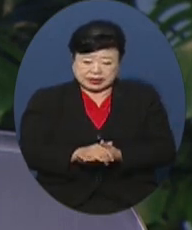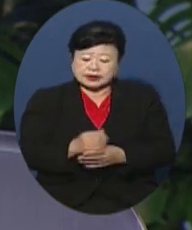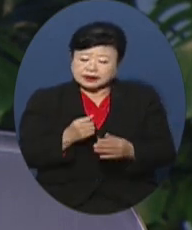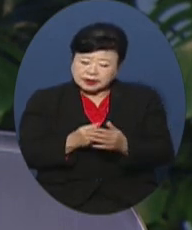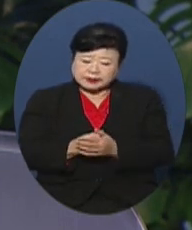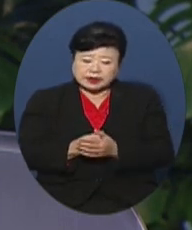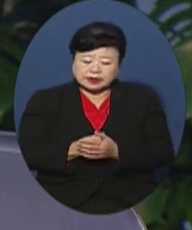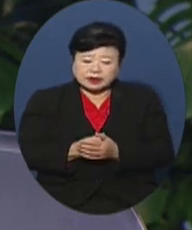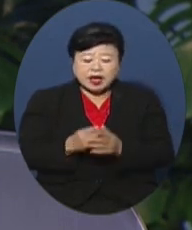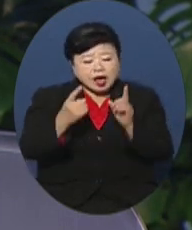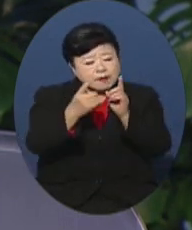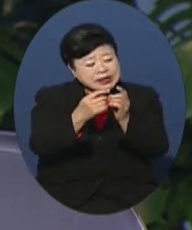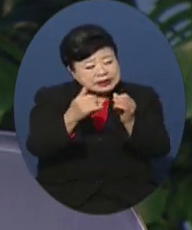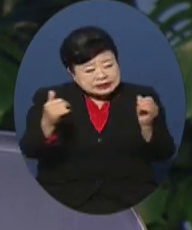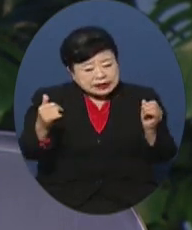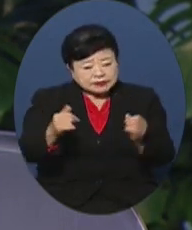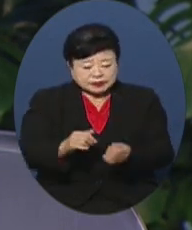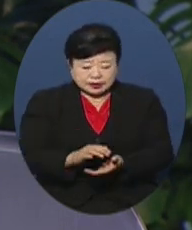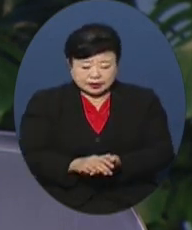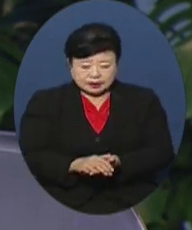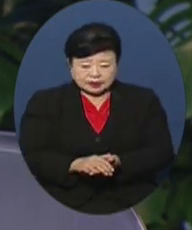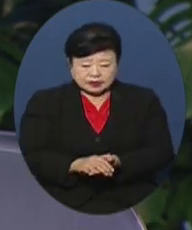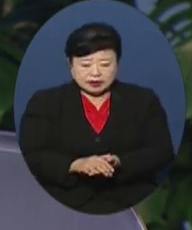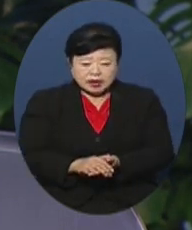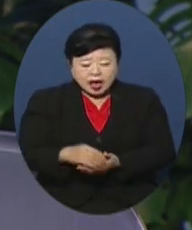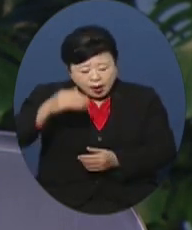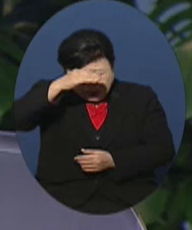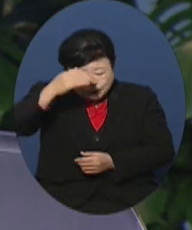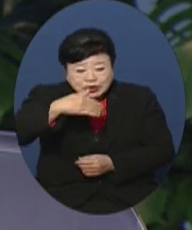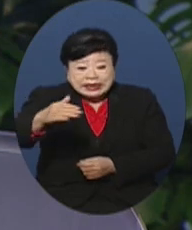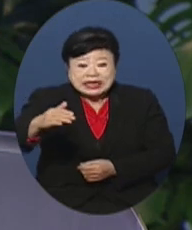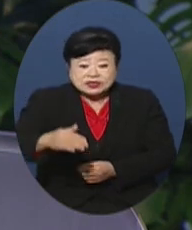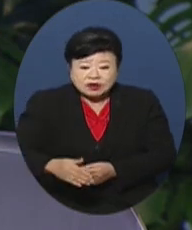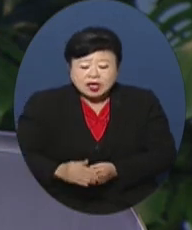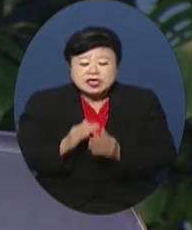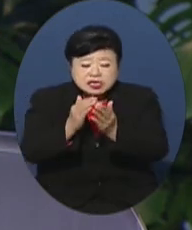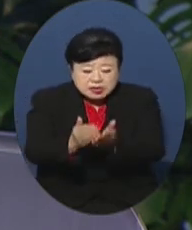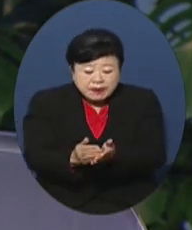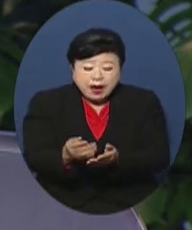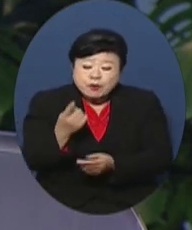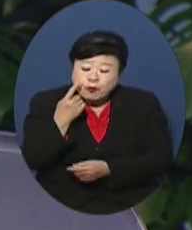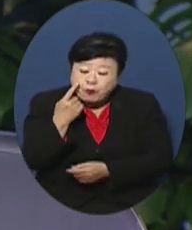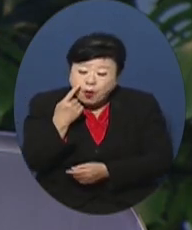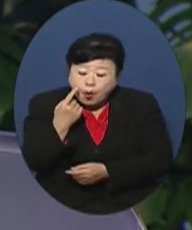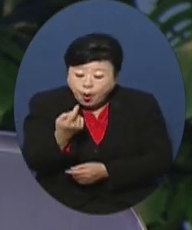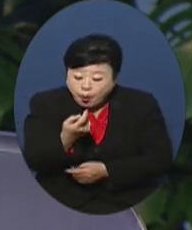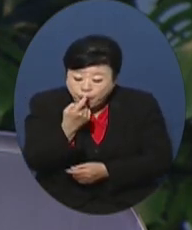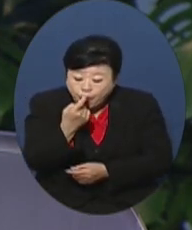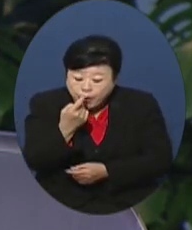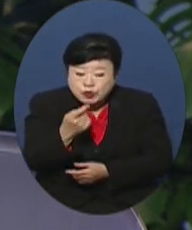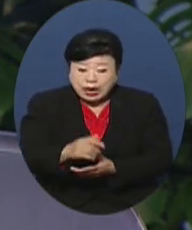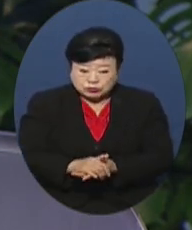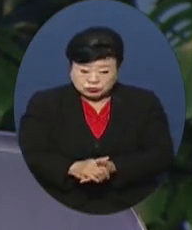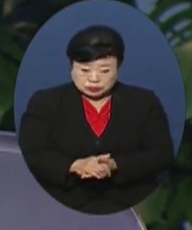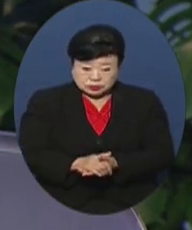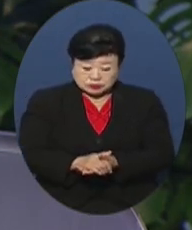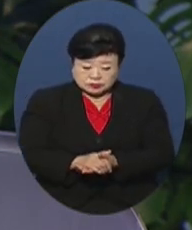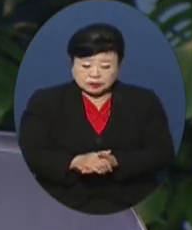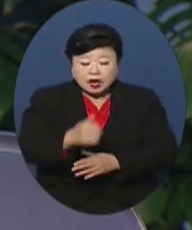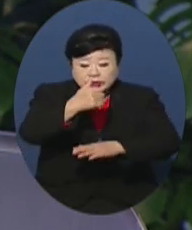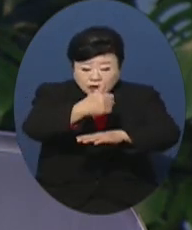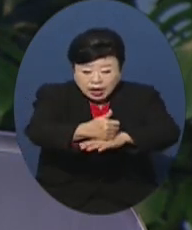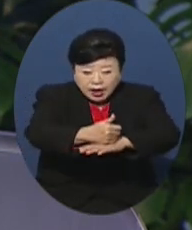그래서 만나는 고객들에게 박물관에 가서 이 배를 보라고 권했습니다. 그